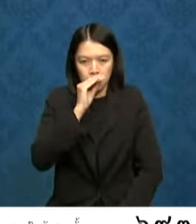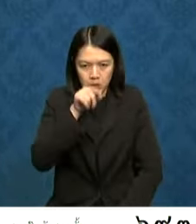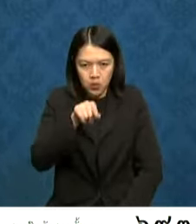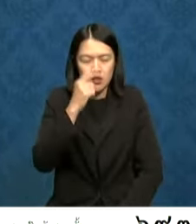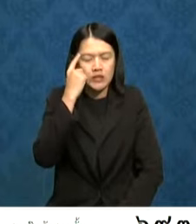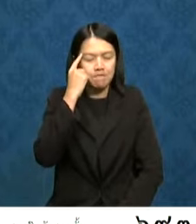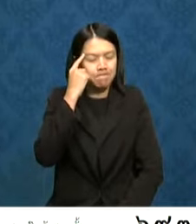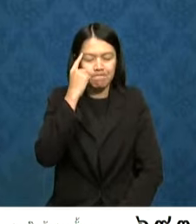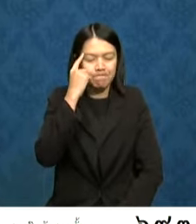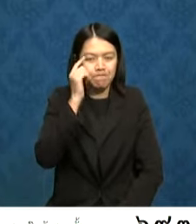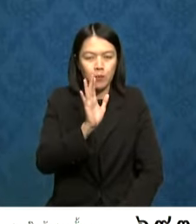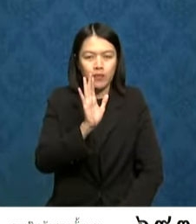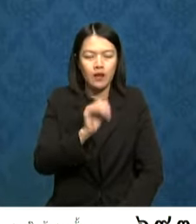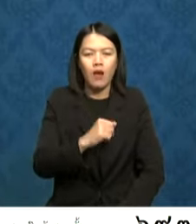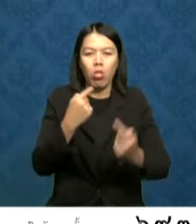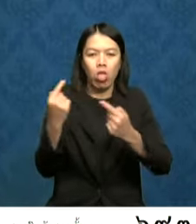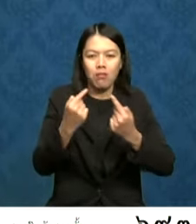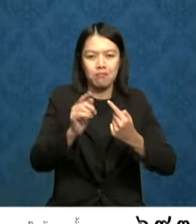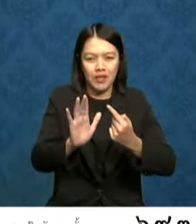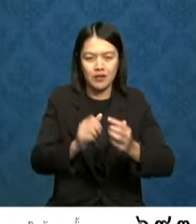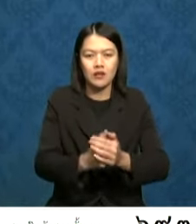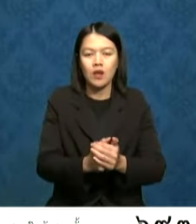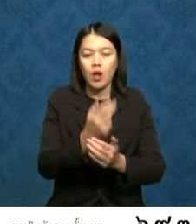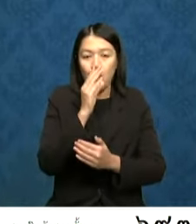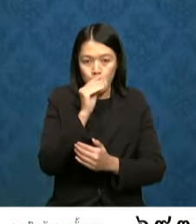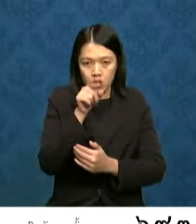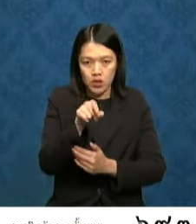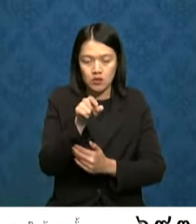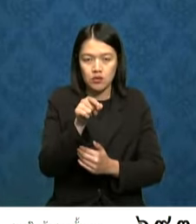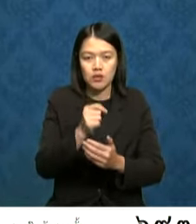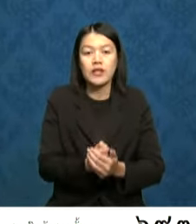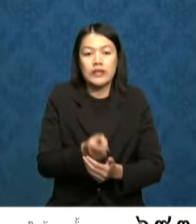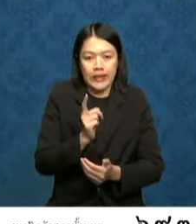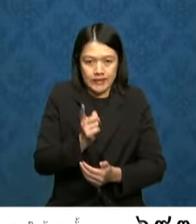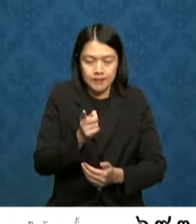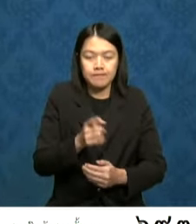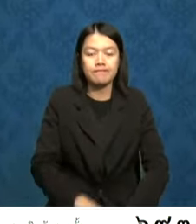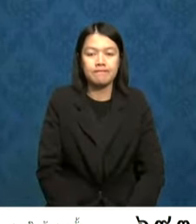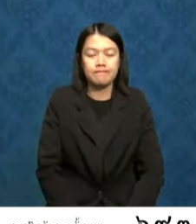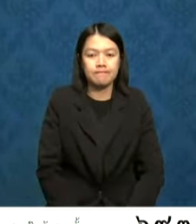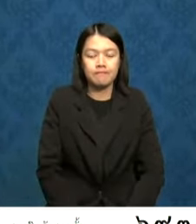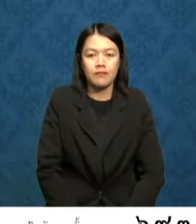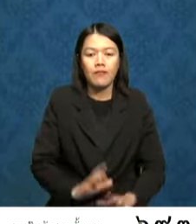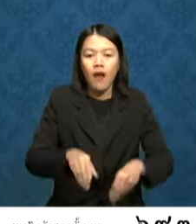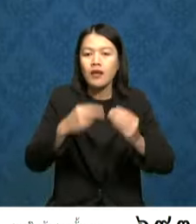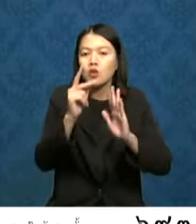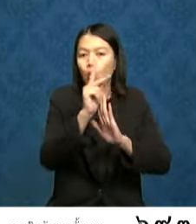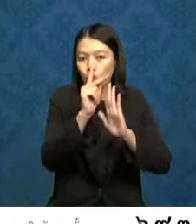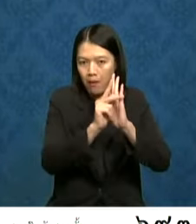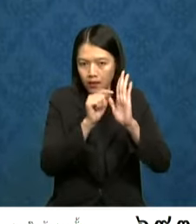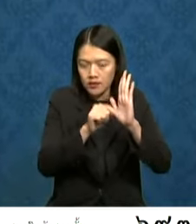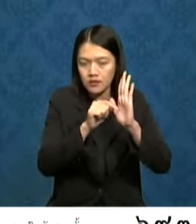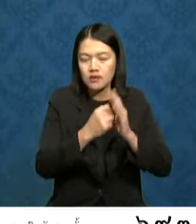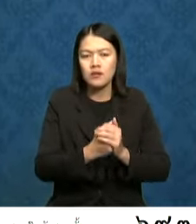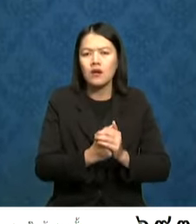ใช่ความเห็นที่มันโต้เถียงกันได้สิ่งที่เราพูดมันเป็นข้อเท็จจริงแล้วก็เป็นเรื่องของข้อกฎหมาย